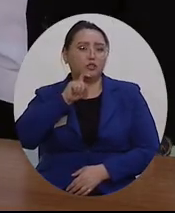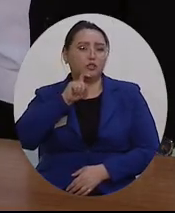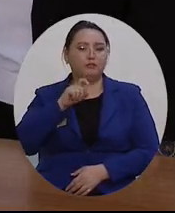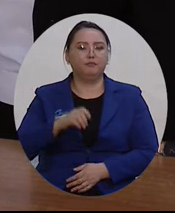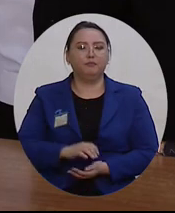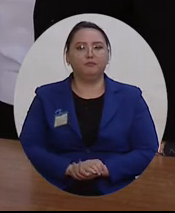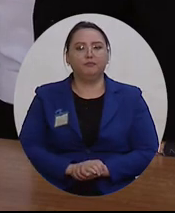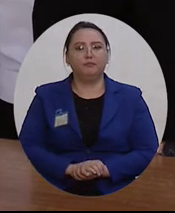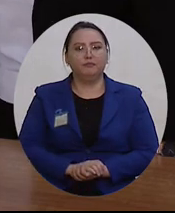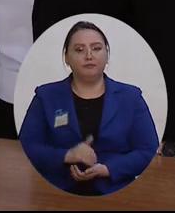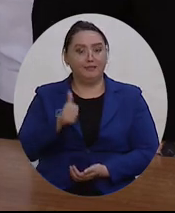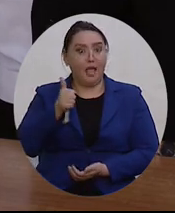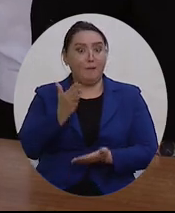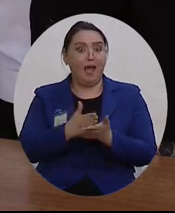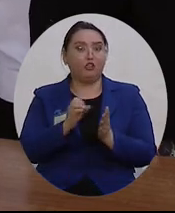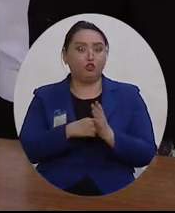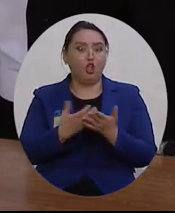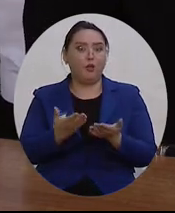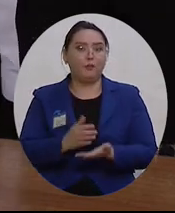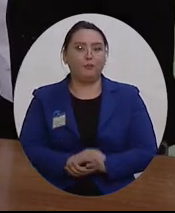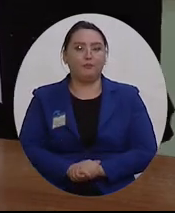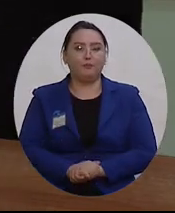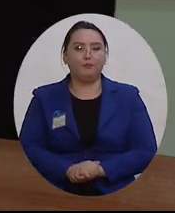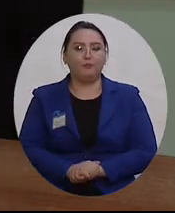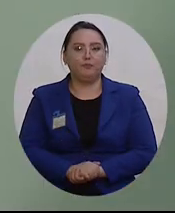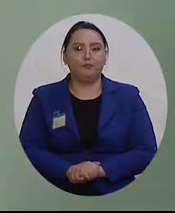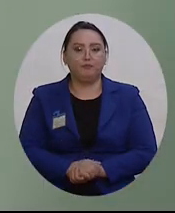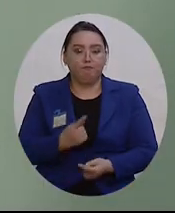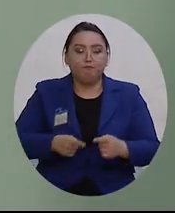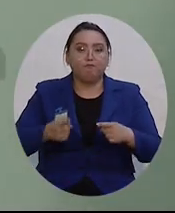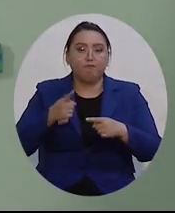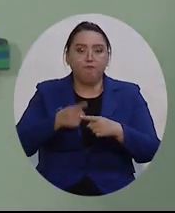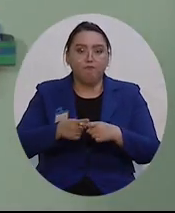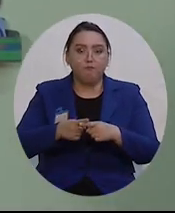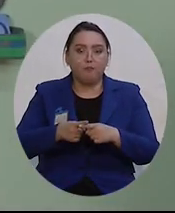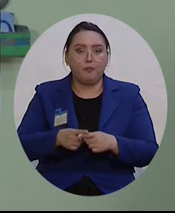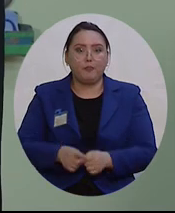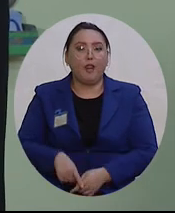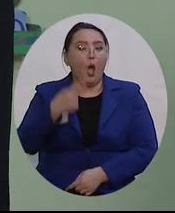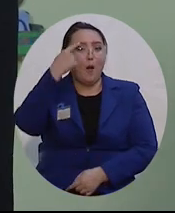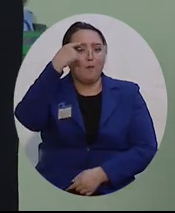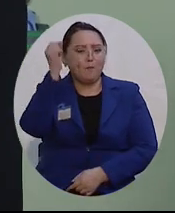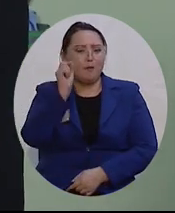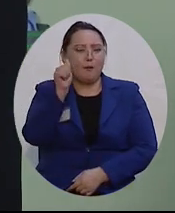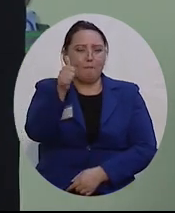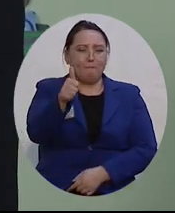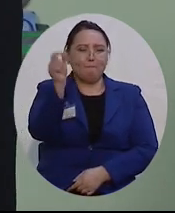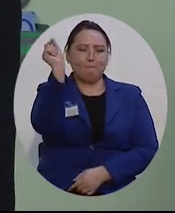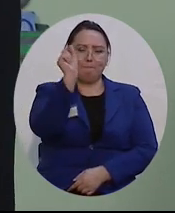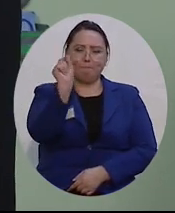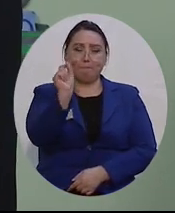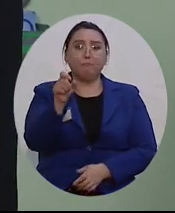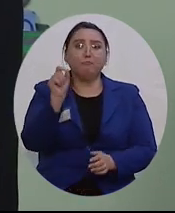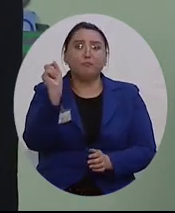хүсэл эрмэлзэл сайн байх ёстой. За мөн тгийн дагуу цэвэр сайхан бичих ёстой.